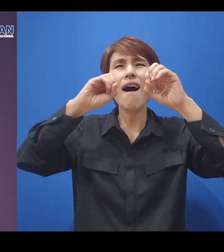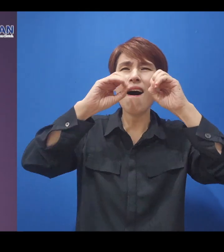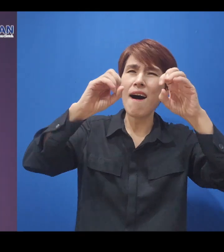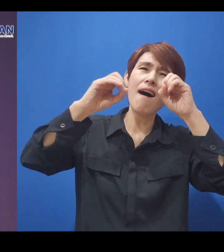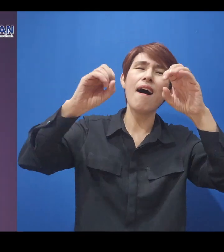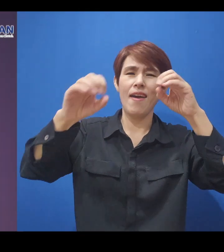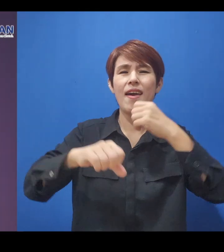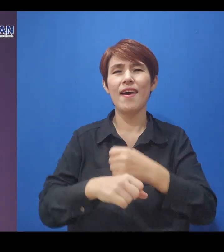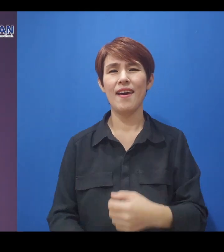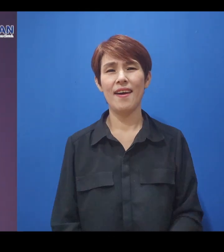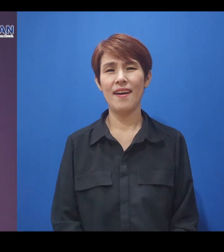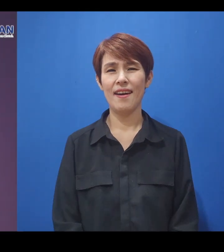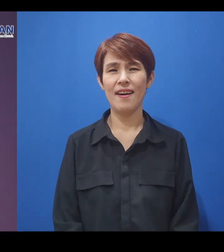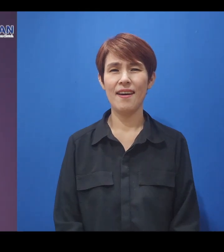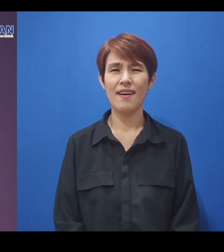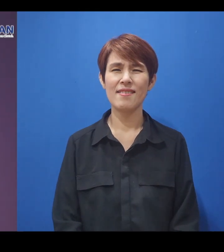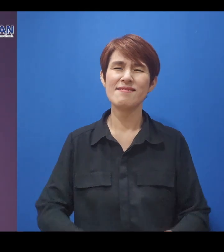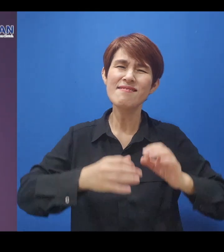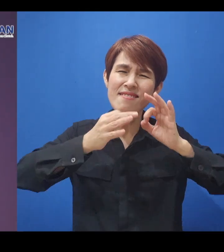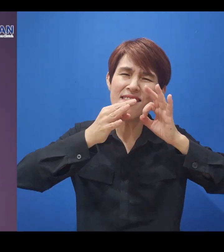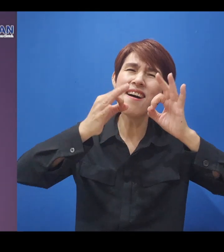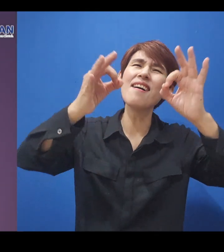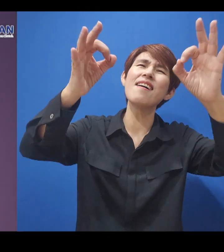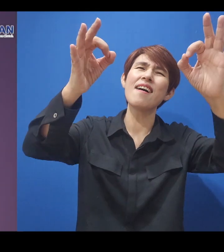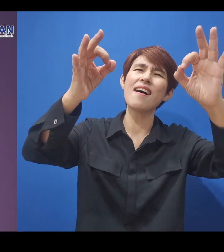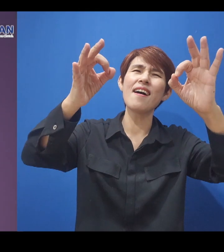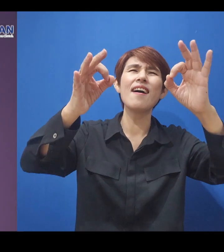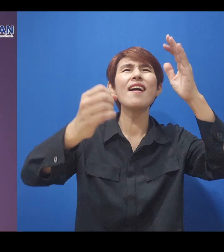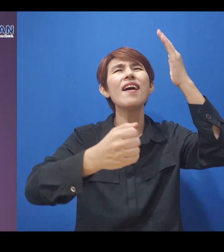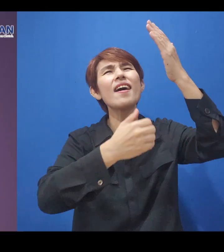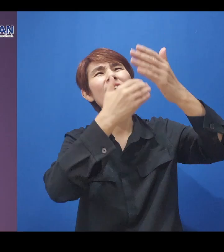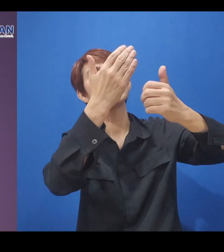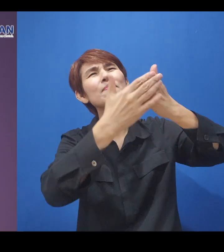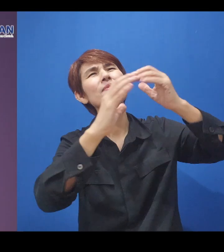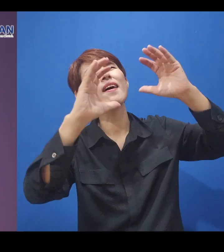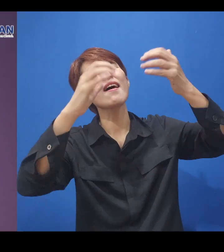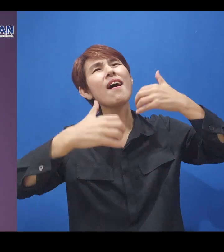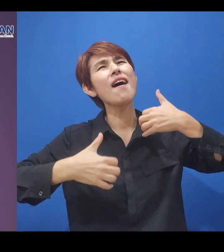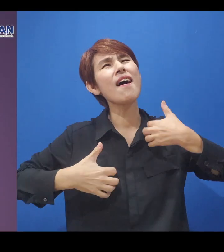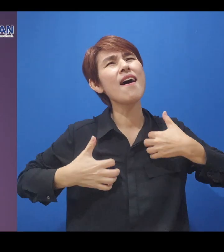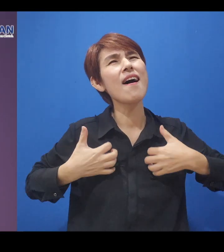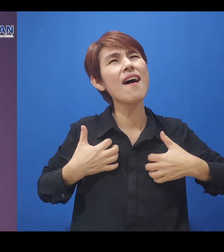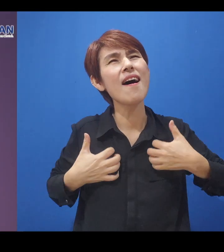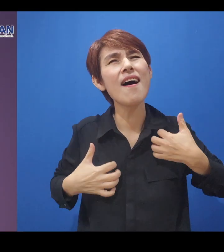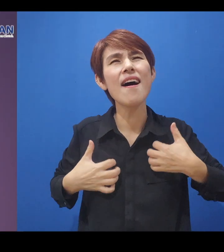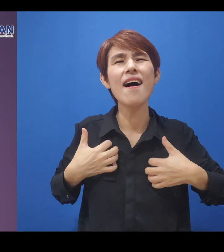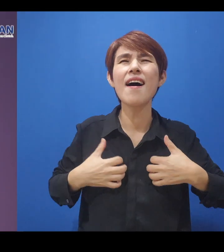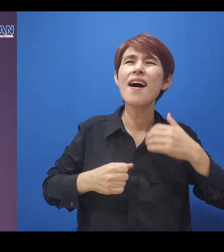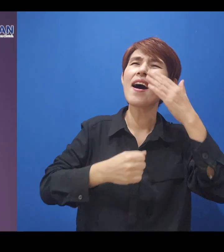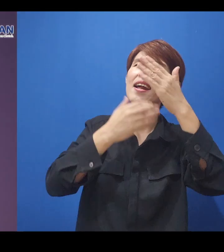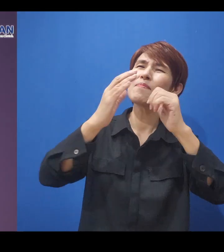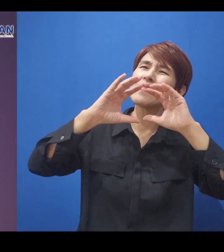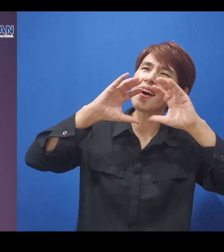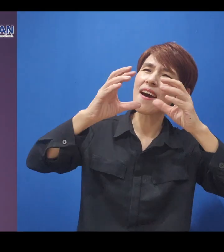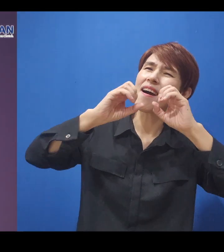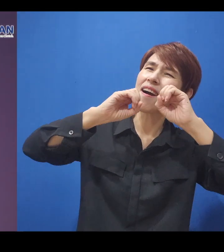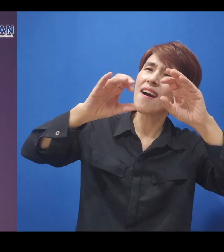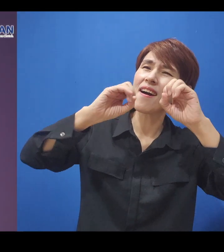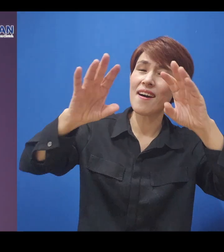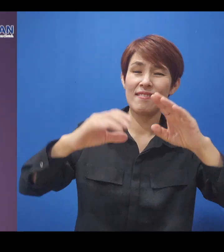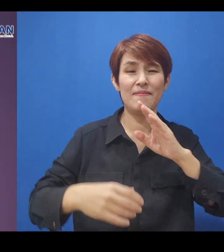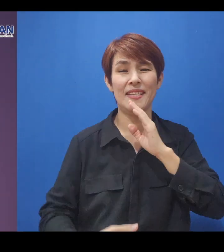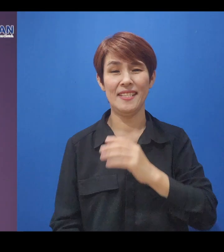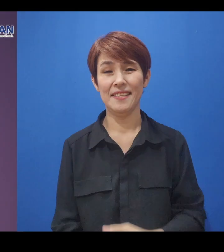버스 위에 뛰어 올라가 버려요. 흔들어대요. 하나님 나라의 깃발을 흔들면서 하나님 나라를 전하는 거죠.